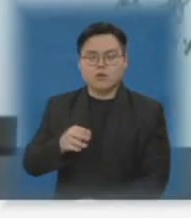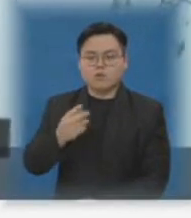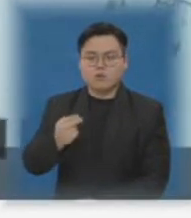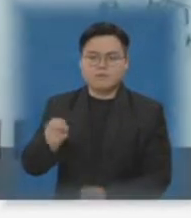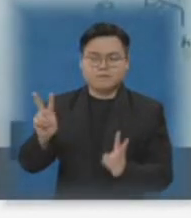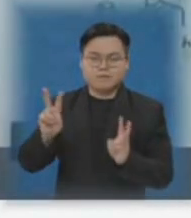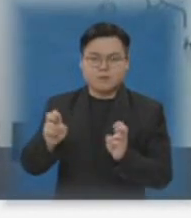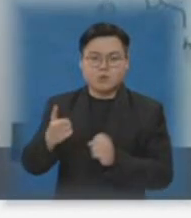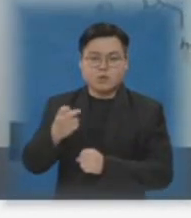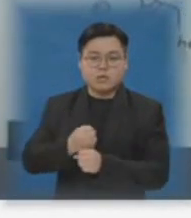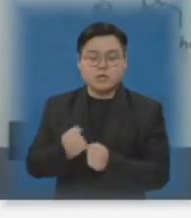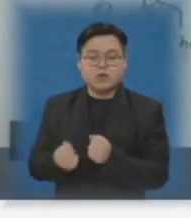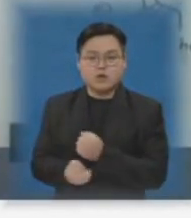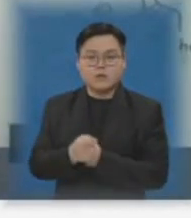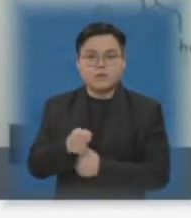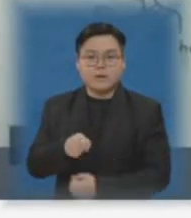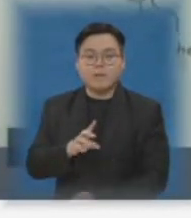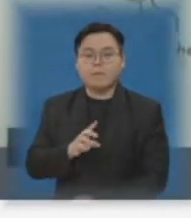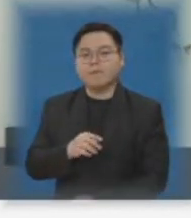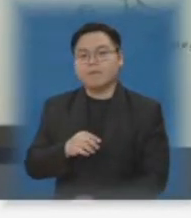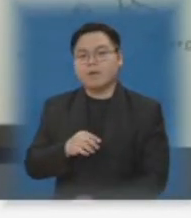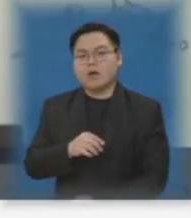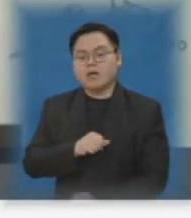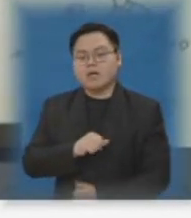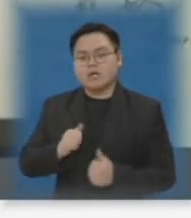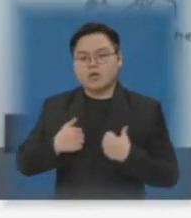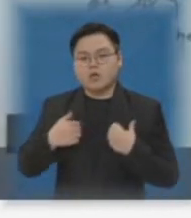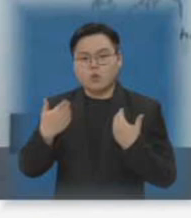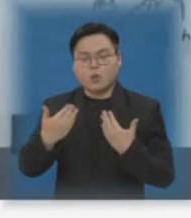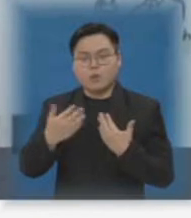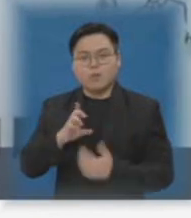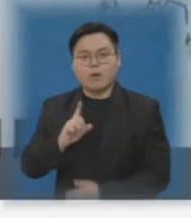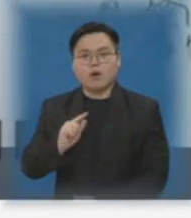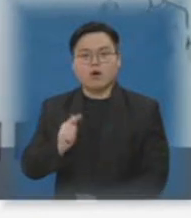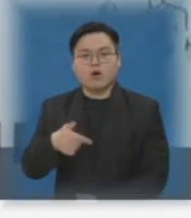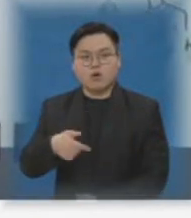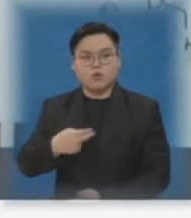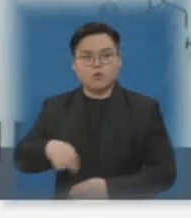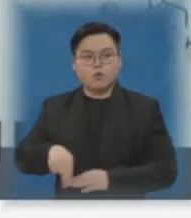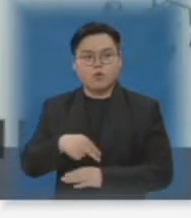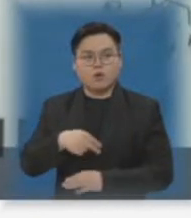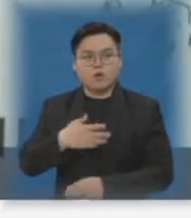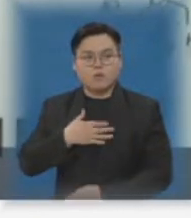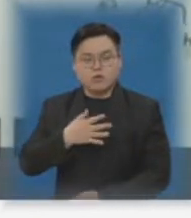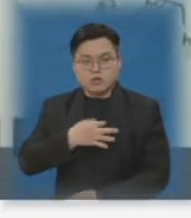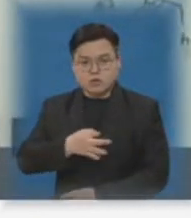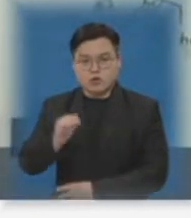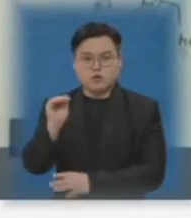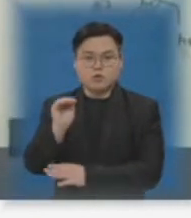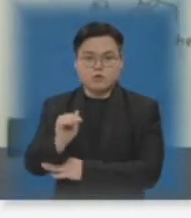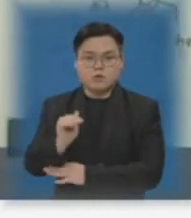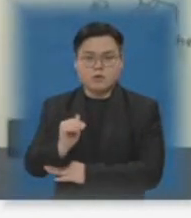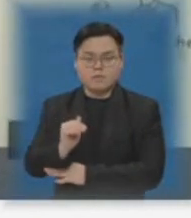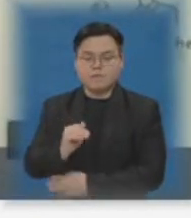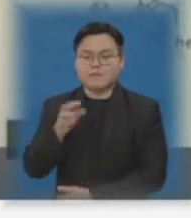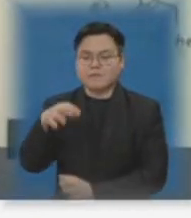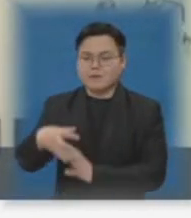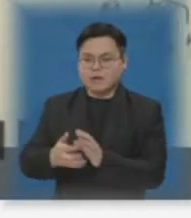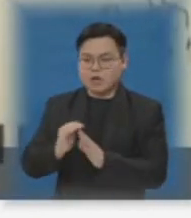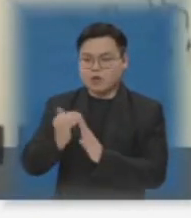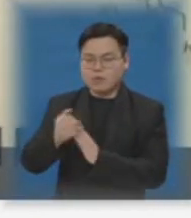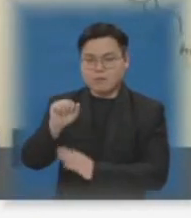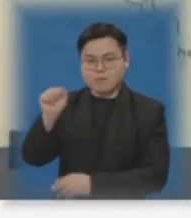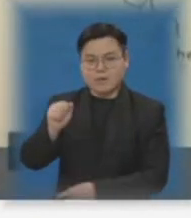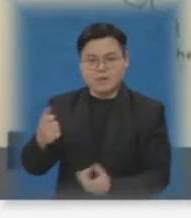байлаа. Нийслэлийн иргэдийн хуралд Баянголт үүргээс сонгогдсон төлөөлөгчөөд одоо дэлхийн гэр бүлийн өдрийг тохиолдуулсан